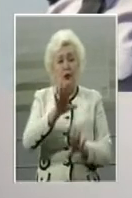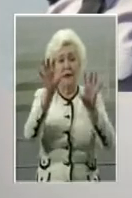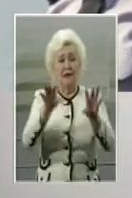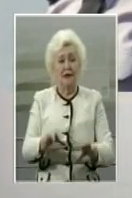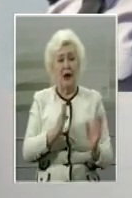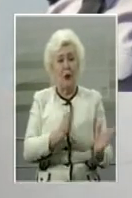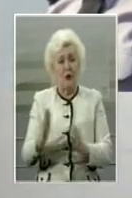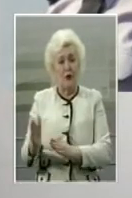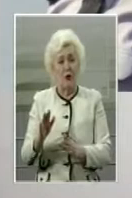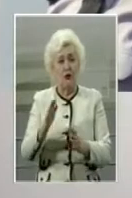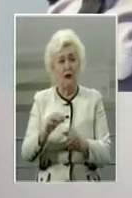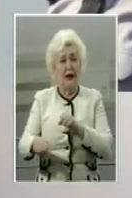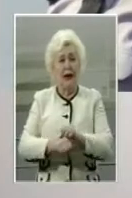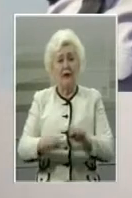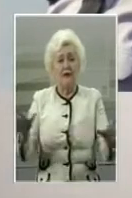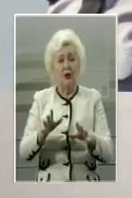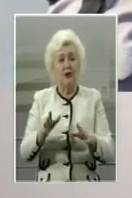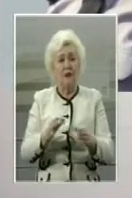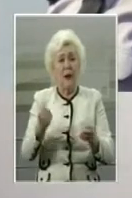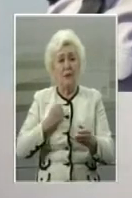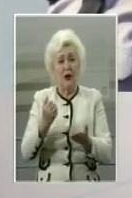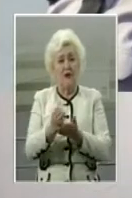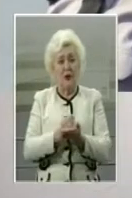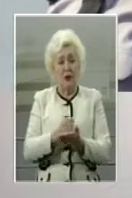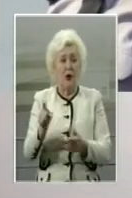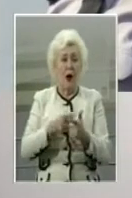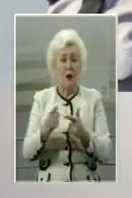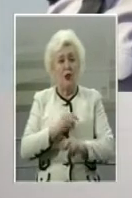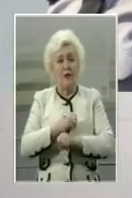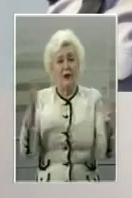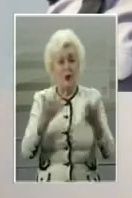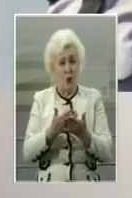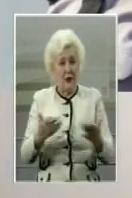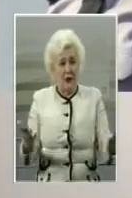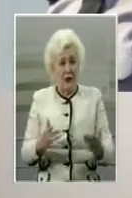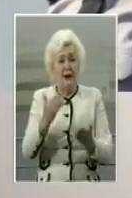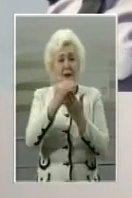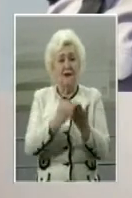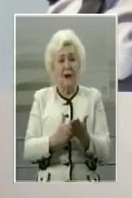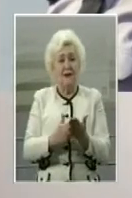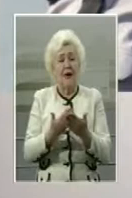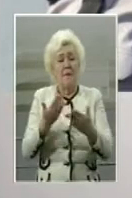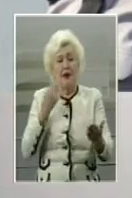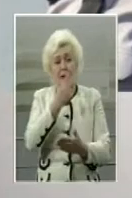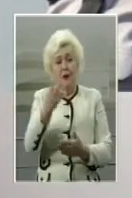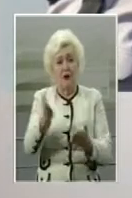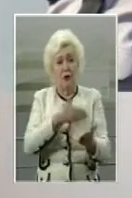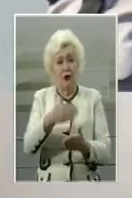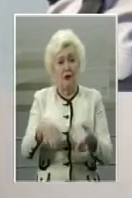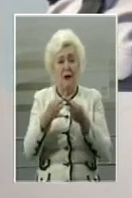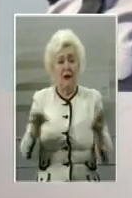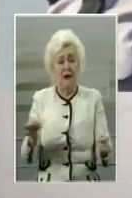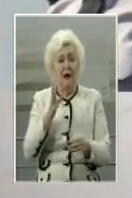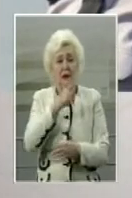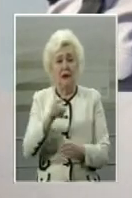«Незаконне поводження зі зброєю, бойовими припасами або вибуховими речовинами». Санкція статті передбачає позбавлення волі